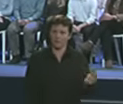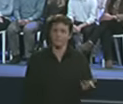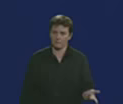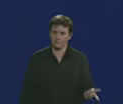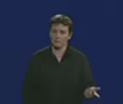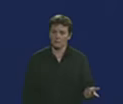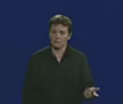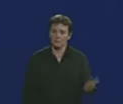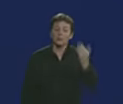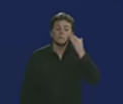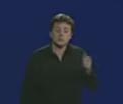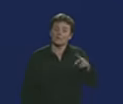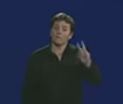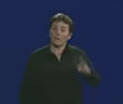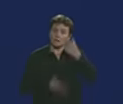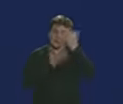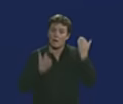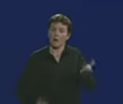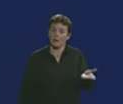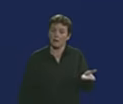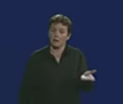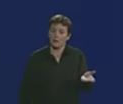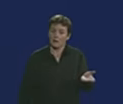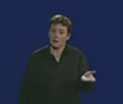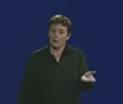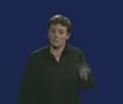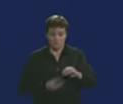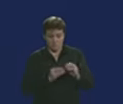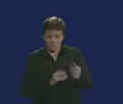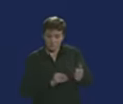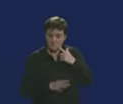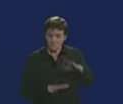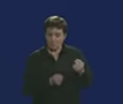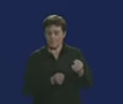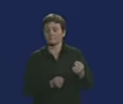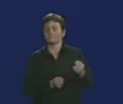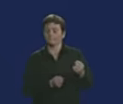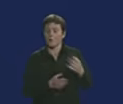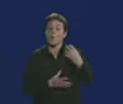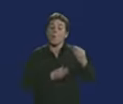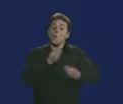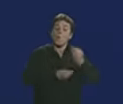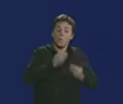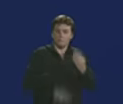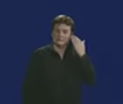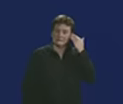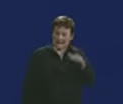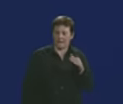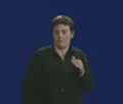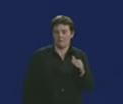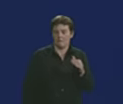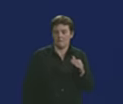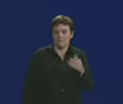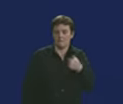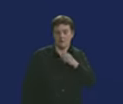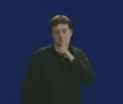Parce que soit on ne le sait pas vraiment, et alors c'est un problème de compétence. Soit on le sait, et alors c'est un